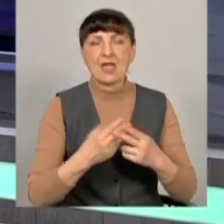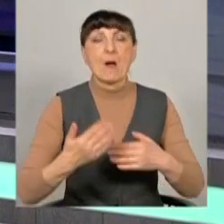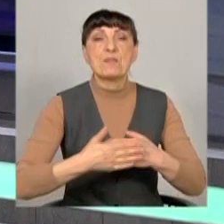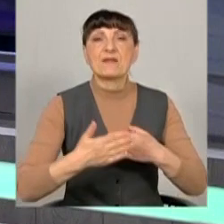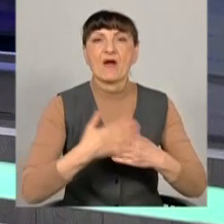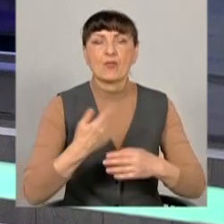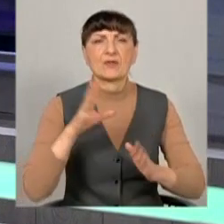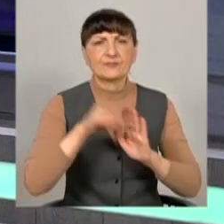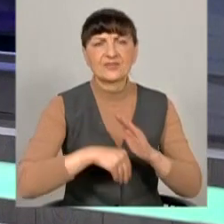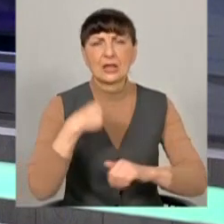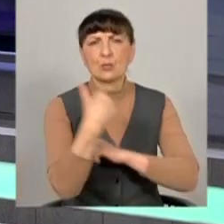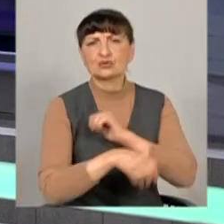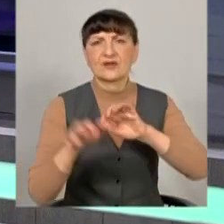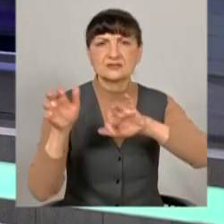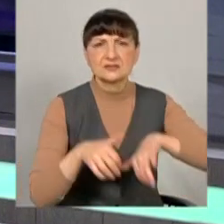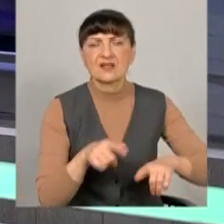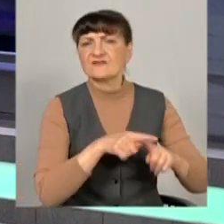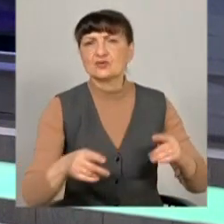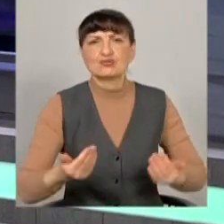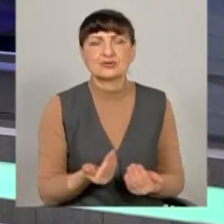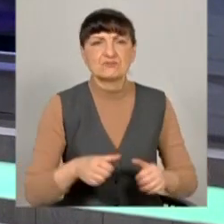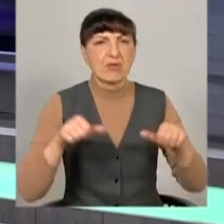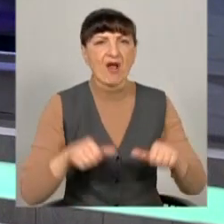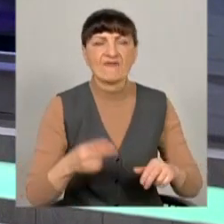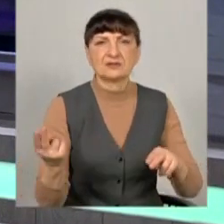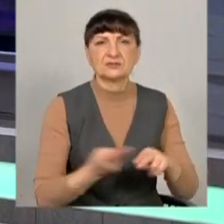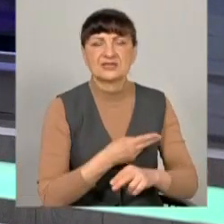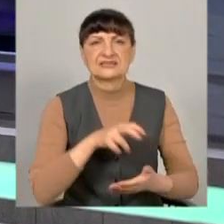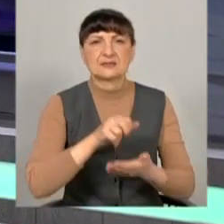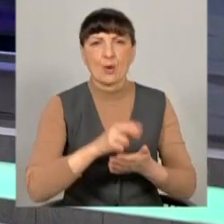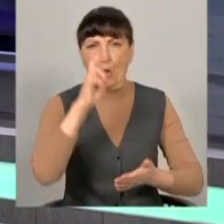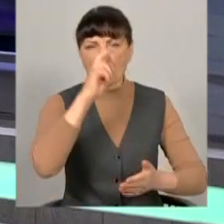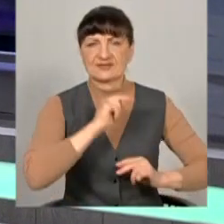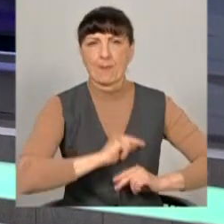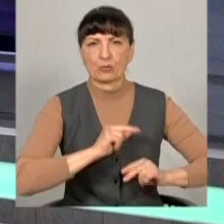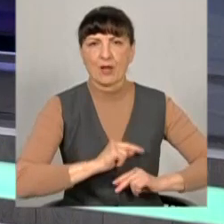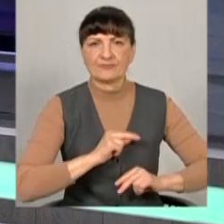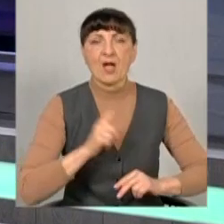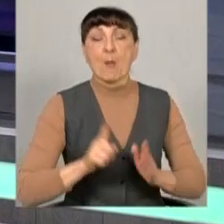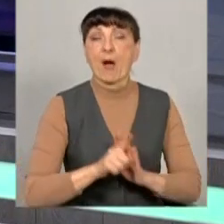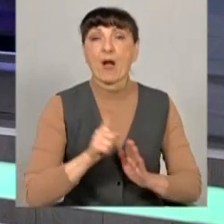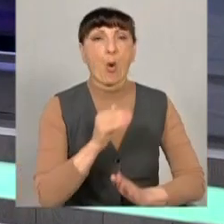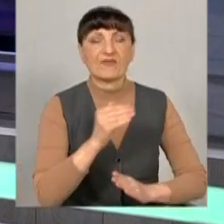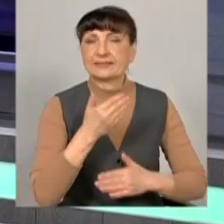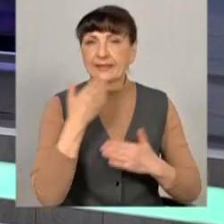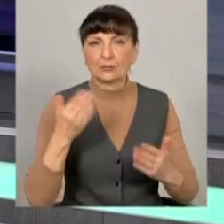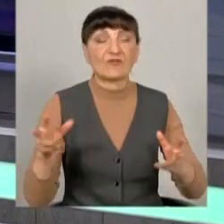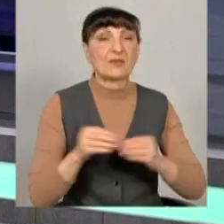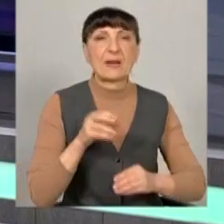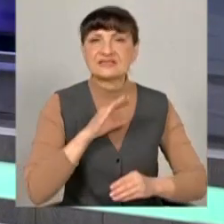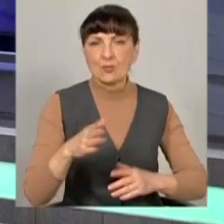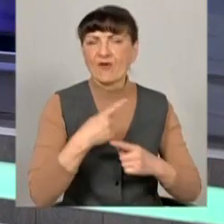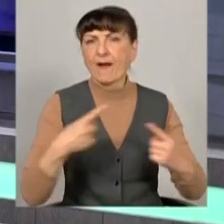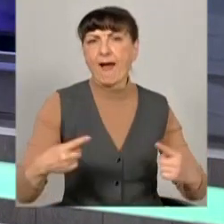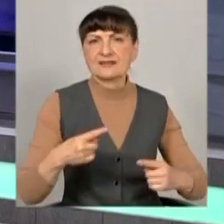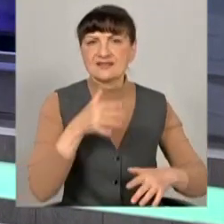подразумевает конфискацию имущества с пожизненным лишением права занимать должности на госслужбе. В силу он пока не вступил. Вместе с Масимовым к разным